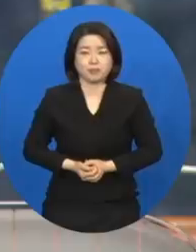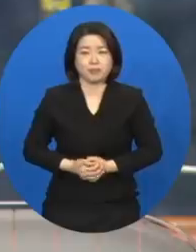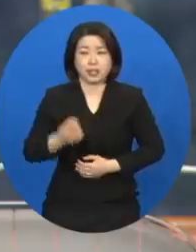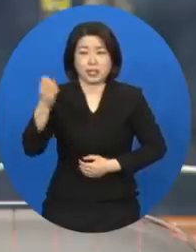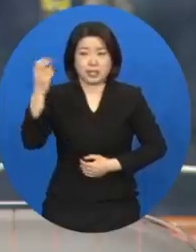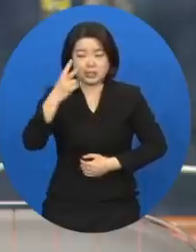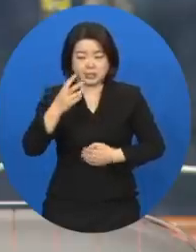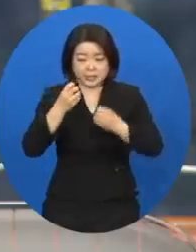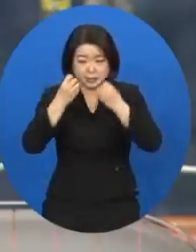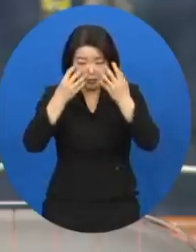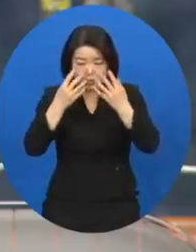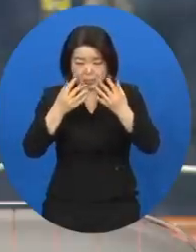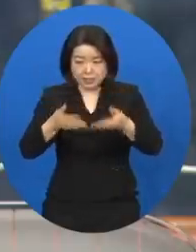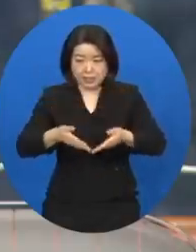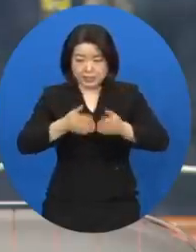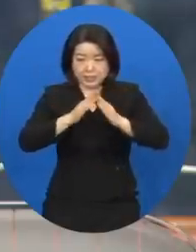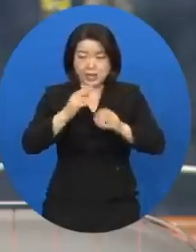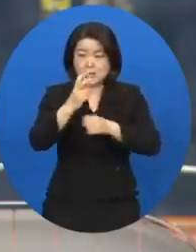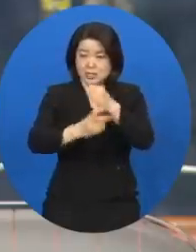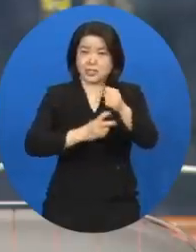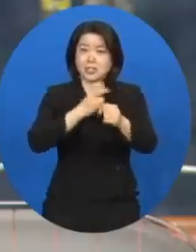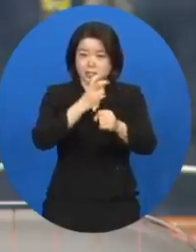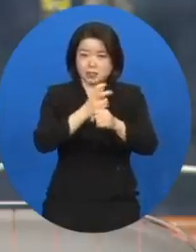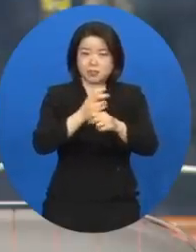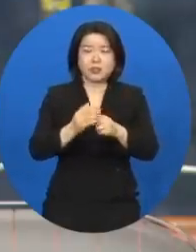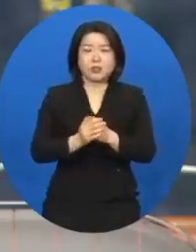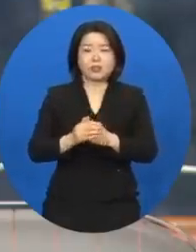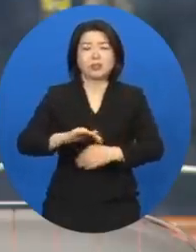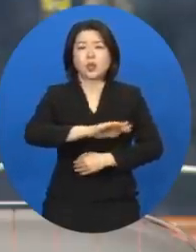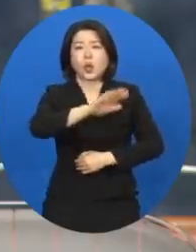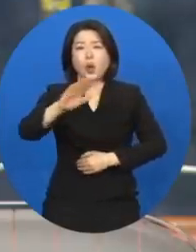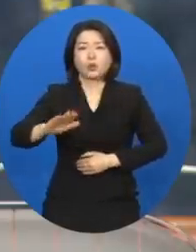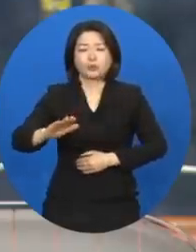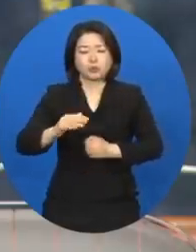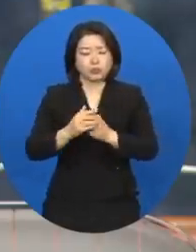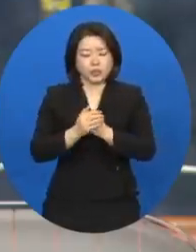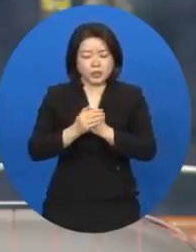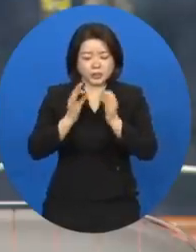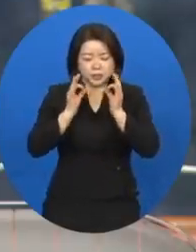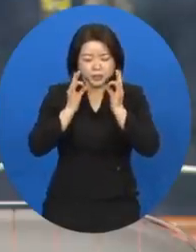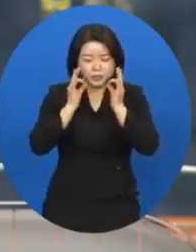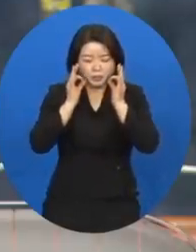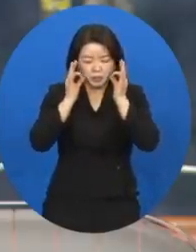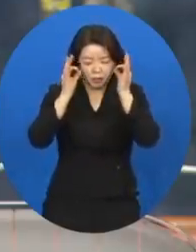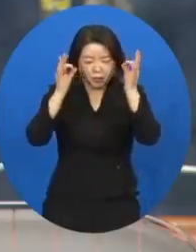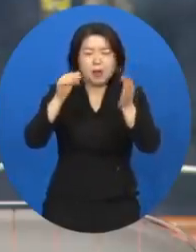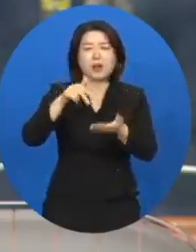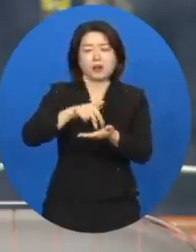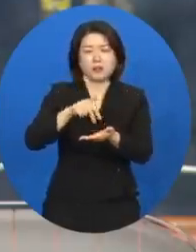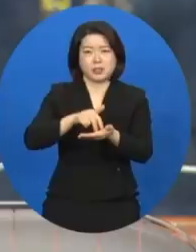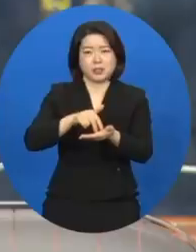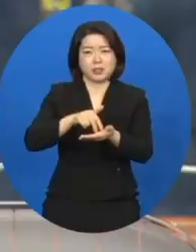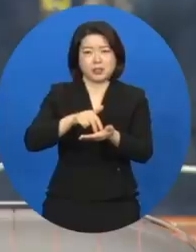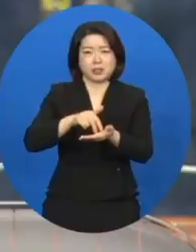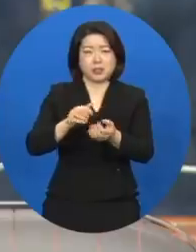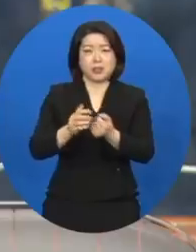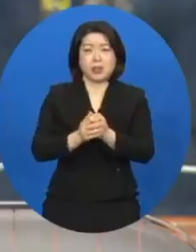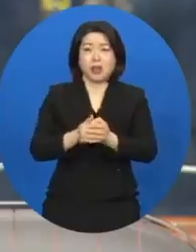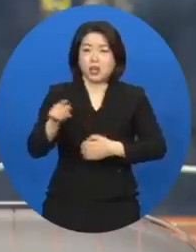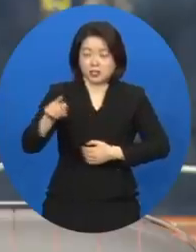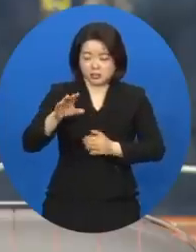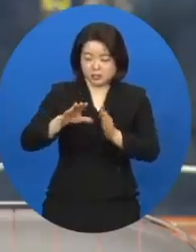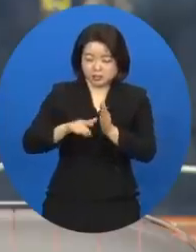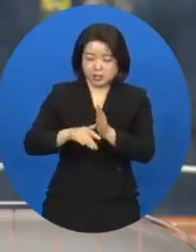재창립한 20년 우리 교회로서는 정말 절박했어요. 예수님을 믿되 거의 목숨을